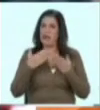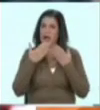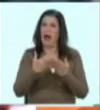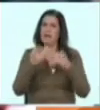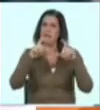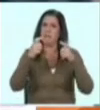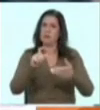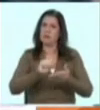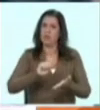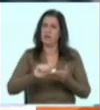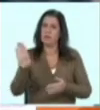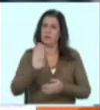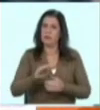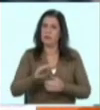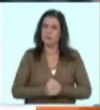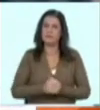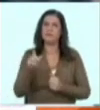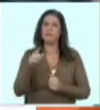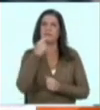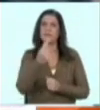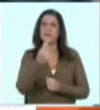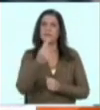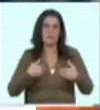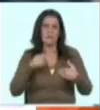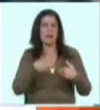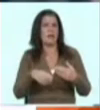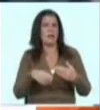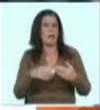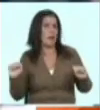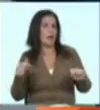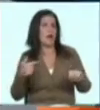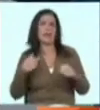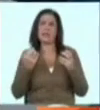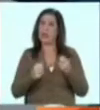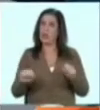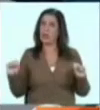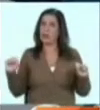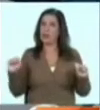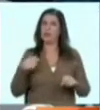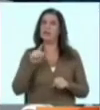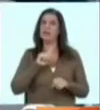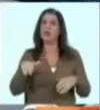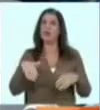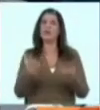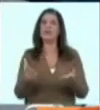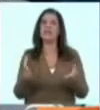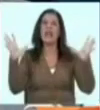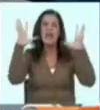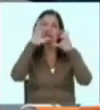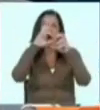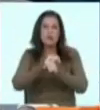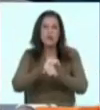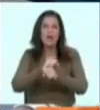נתניהו, שאמרת הדבר הבא, אני אדם ליברל, אני חילוני, אני לא אתן לחושך לרדת פה על המדינה, כי אבי מעוז